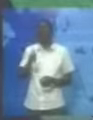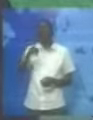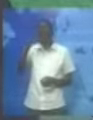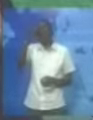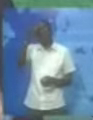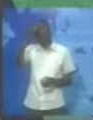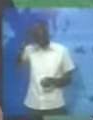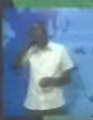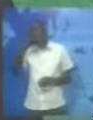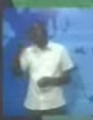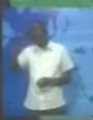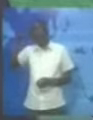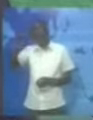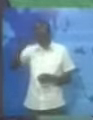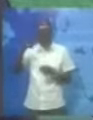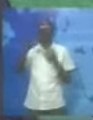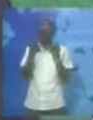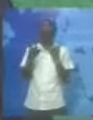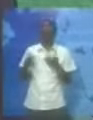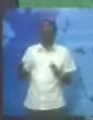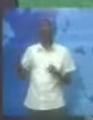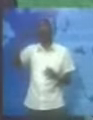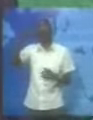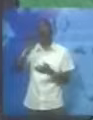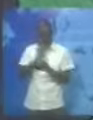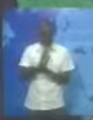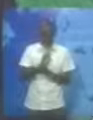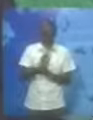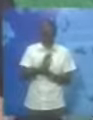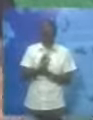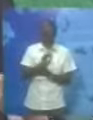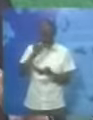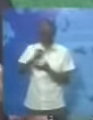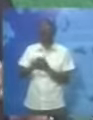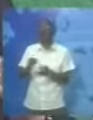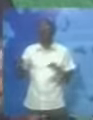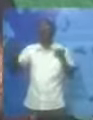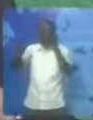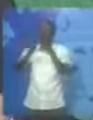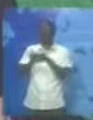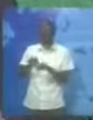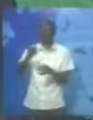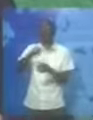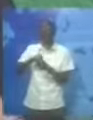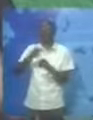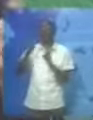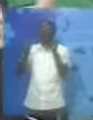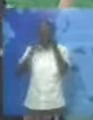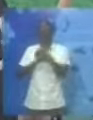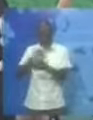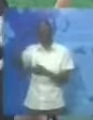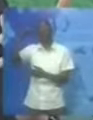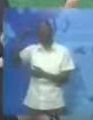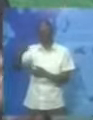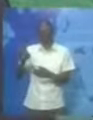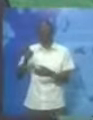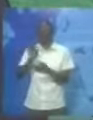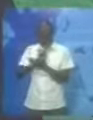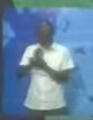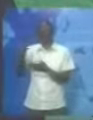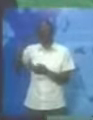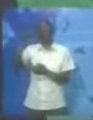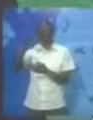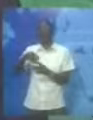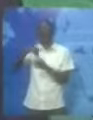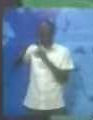les mœurs et les mentalités grâce à des films. Donc c'est très important, c'est un facteur d'exportation magnifique de la